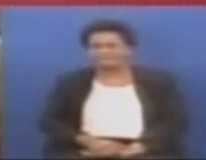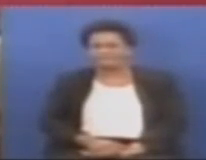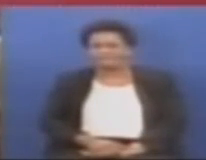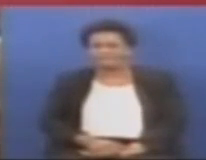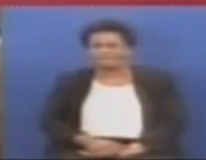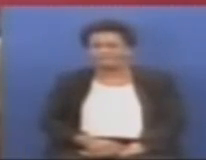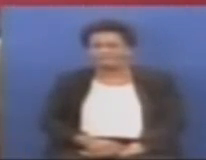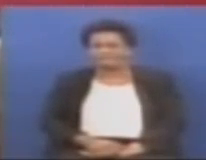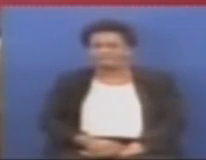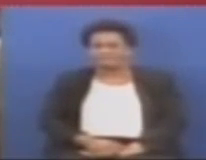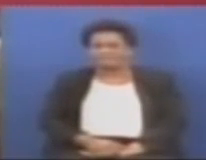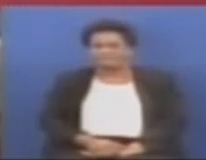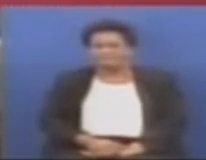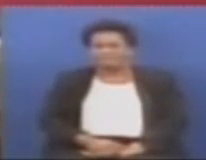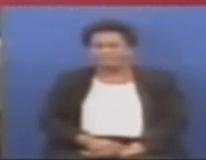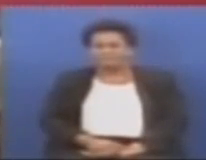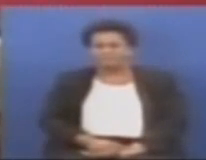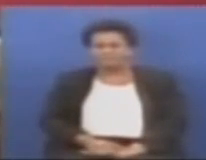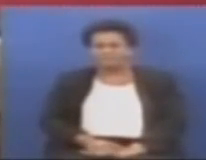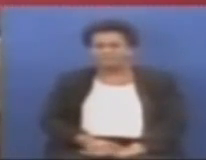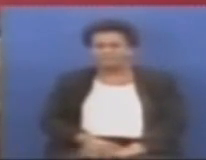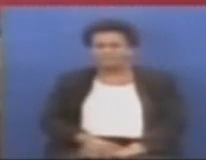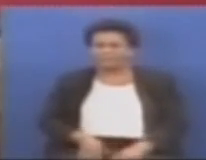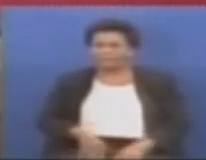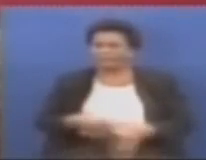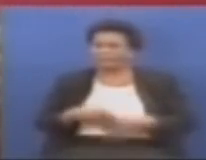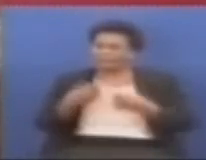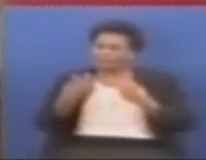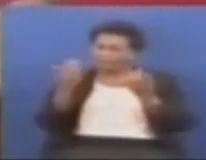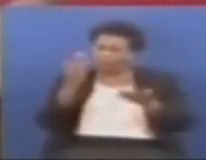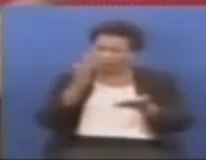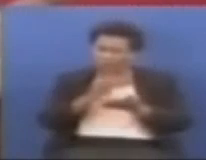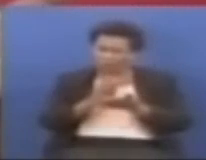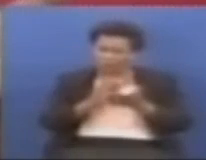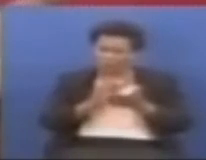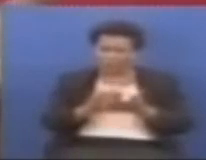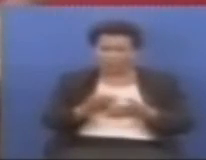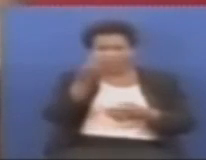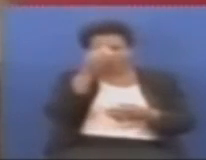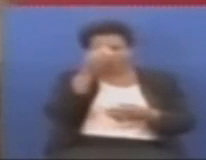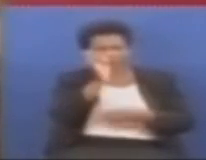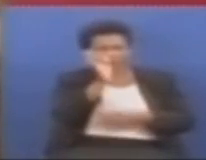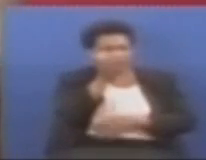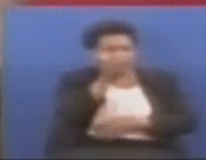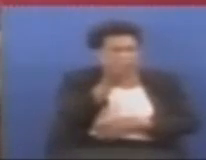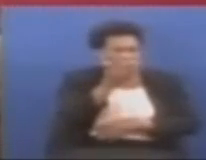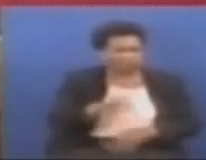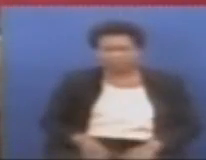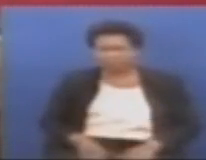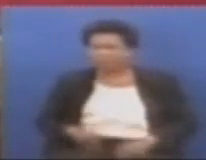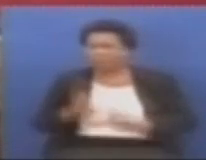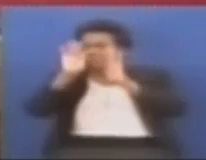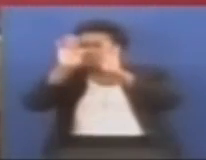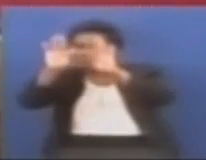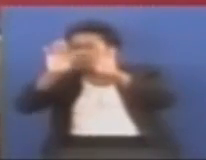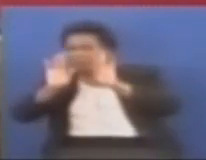wamekuwa sio tu wanasumbuliwa lakini wanabaguliwa.